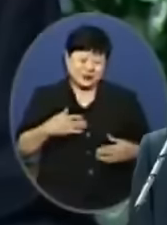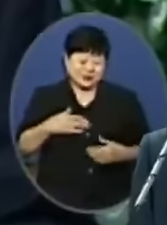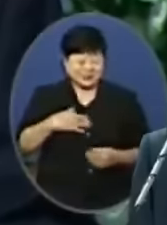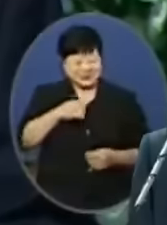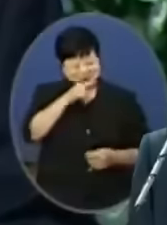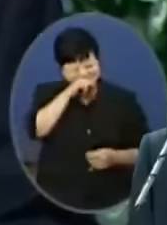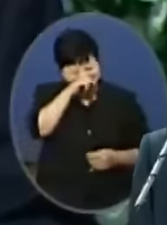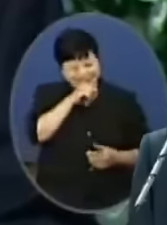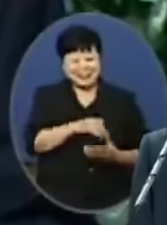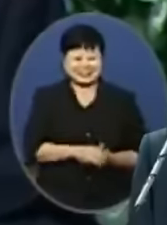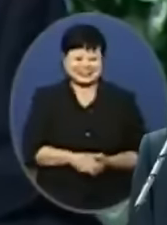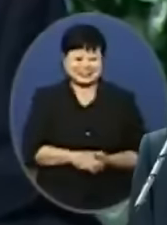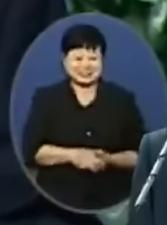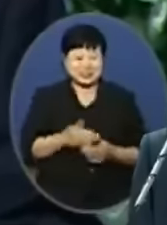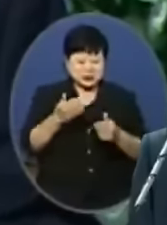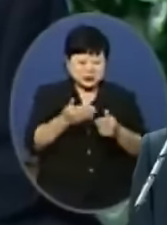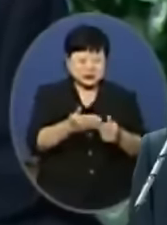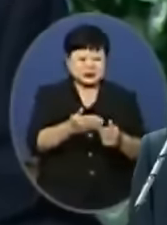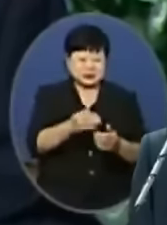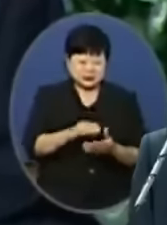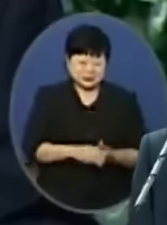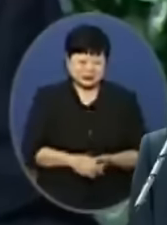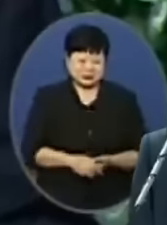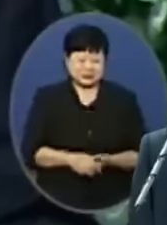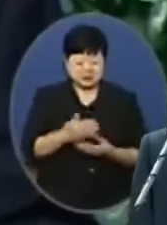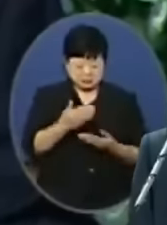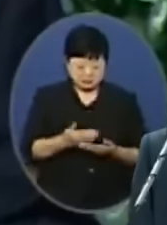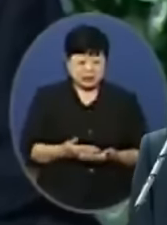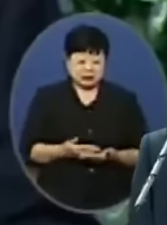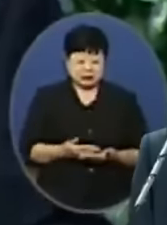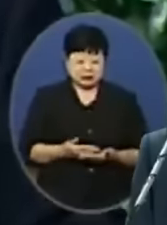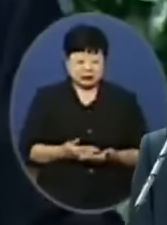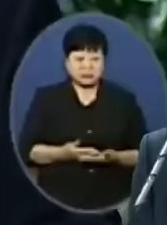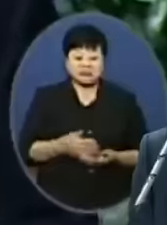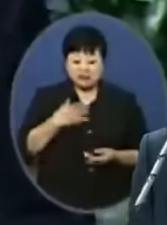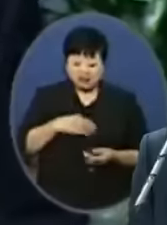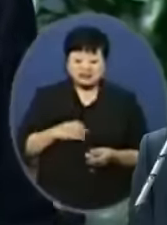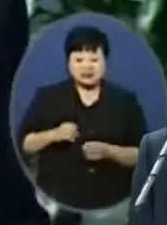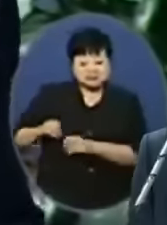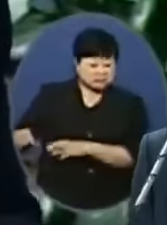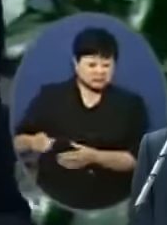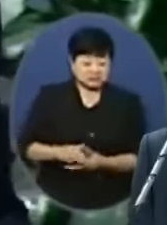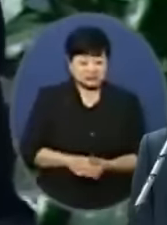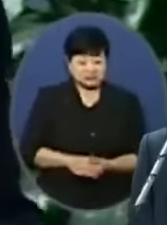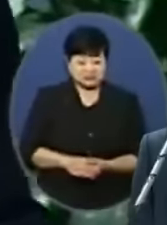좋습니다. 주는데 받아, 그래.